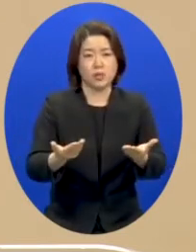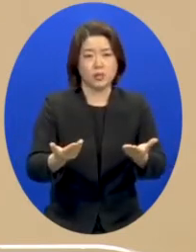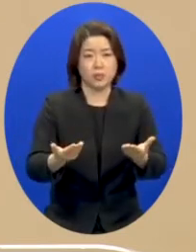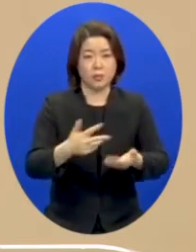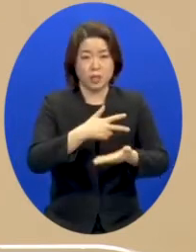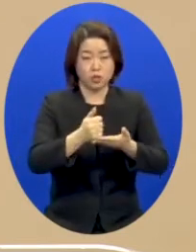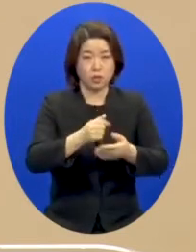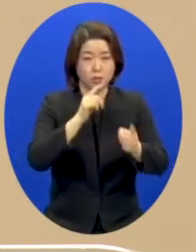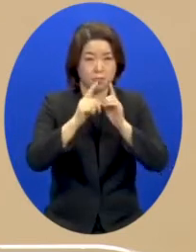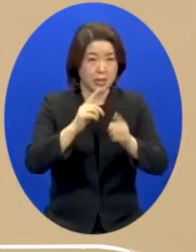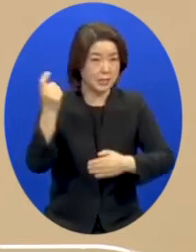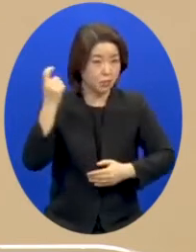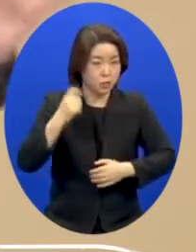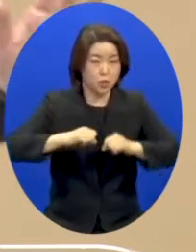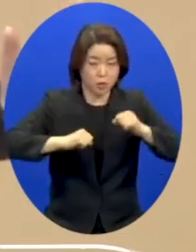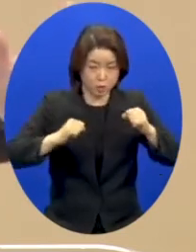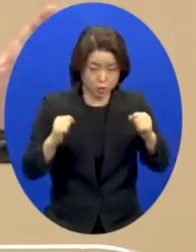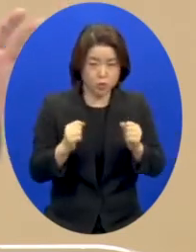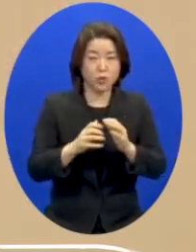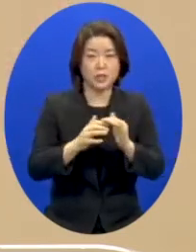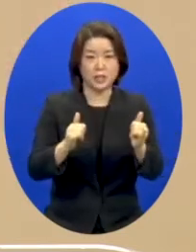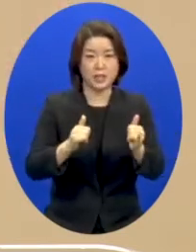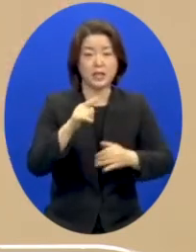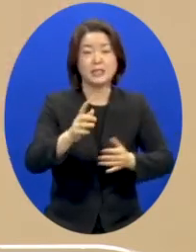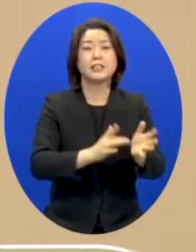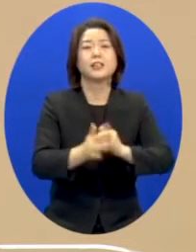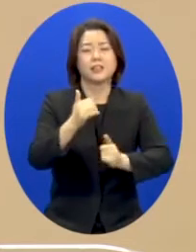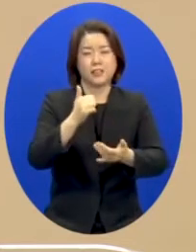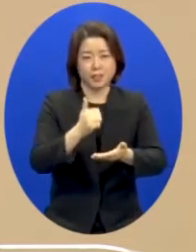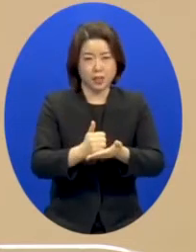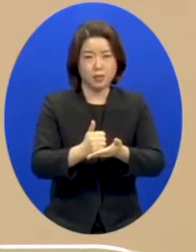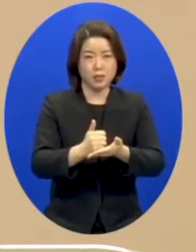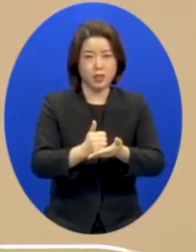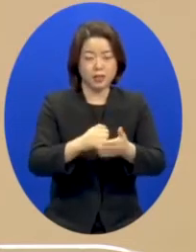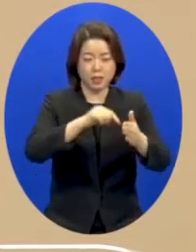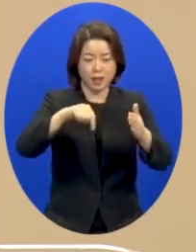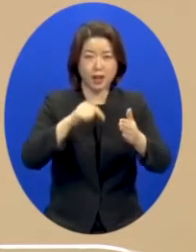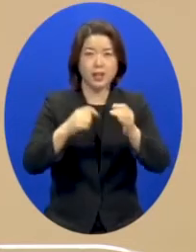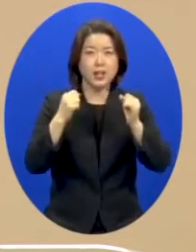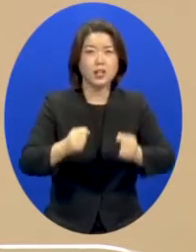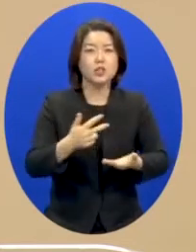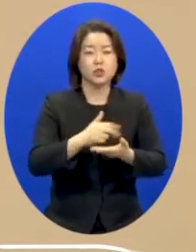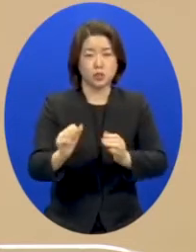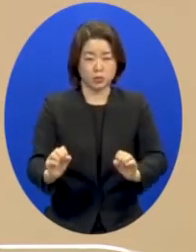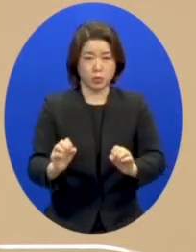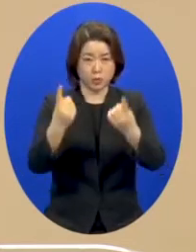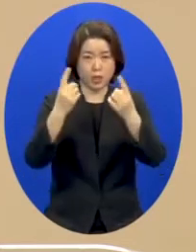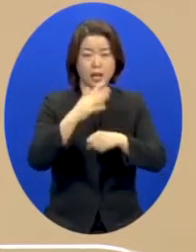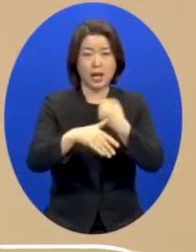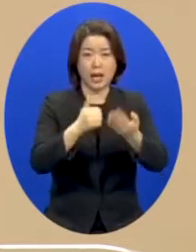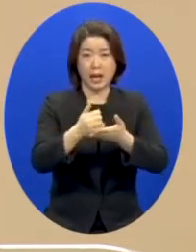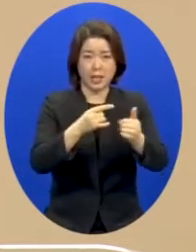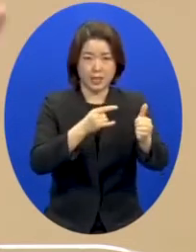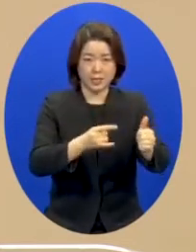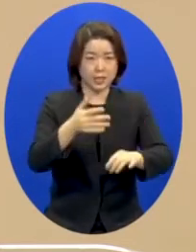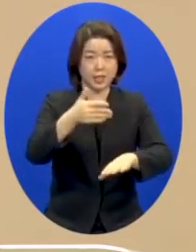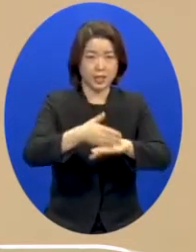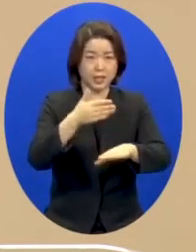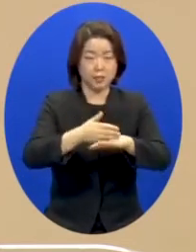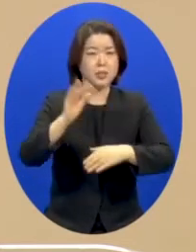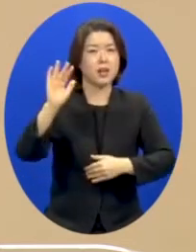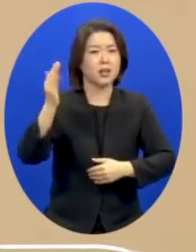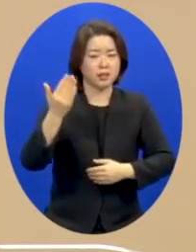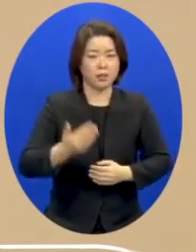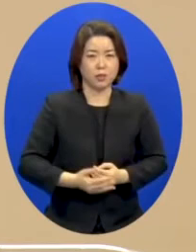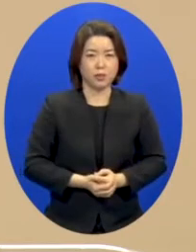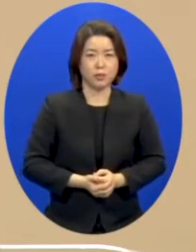순종하는 삶인데, 그 예수님 때문에 우리 안에 거하시는 그 주님으로 인하여 우리가 하나님께 감사하게 되는